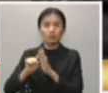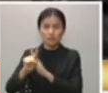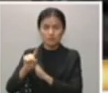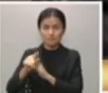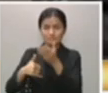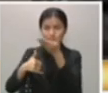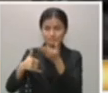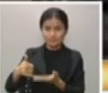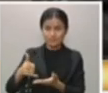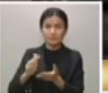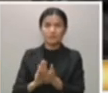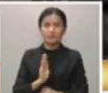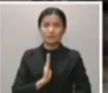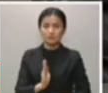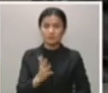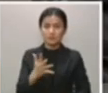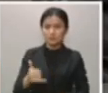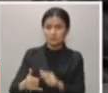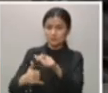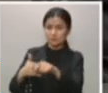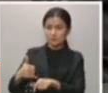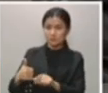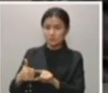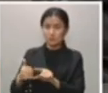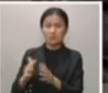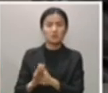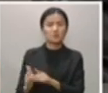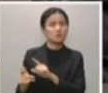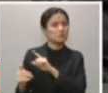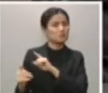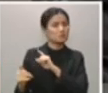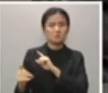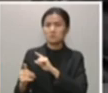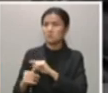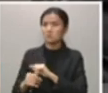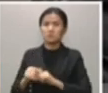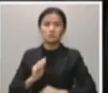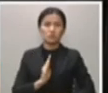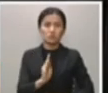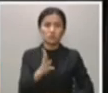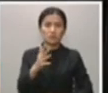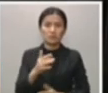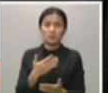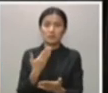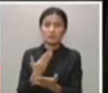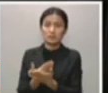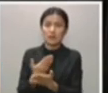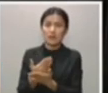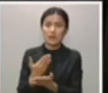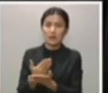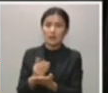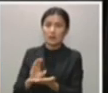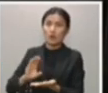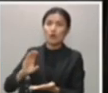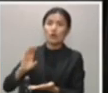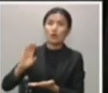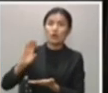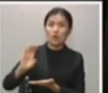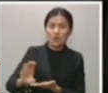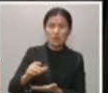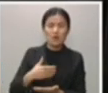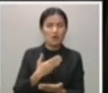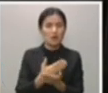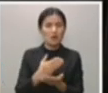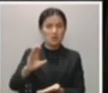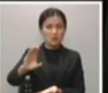ประจักษ์มีพฤติการทุจริตต่อหน้าที่ใช้งบประมาณของรัฐเพื่อสร้างความมั่นคงให้กับตน